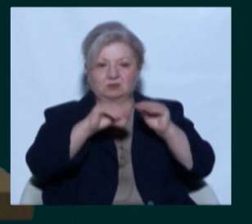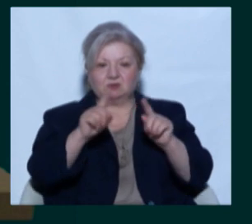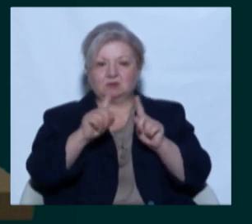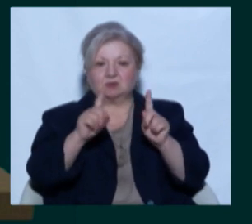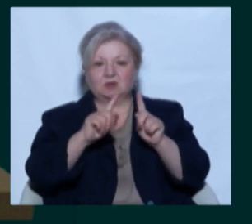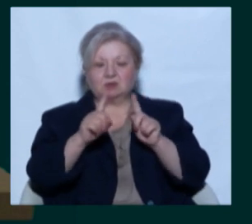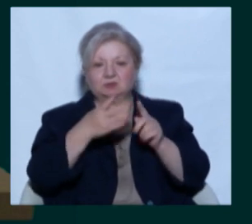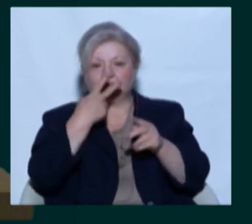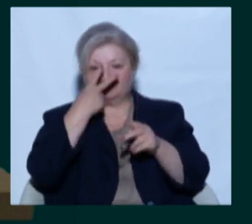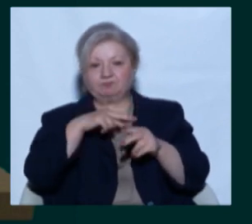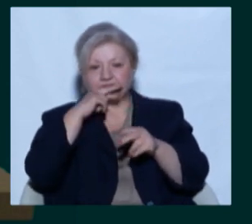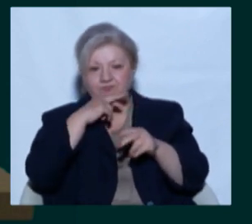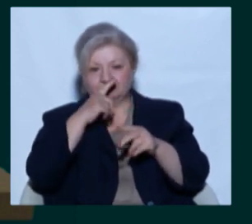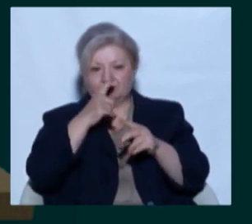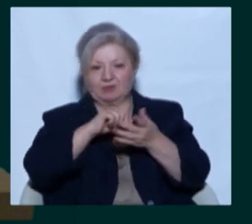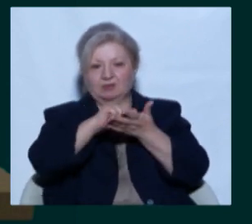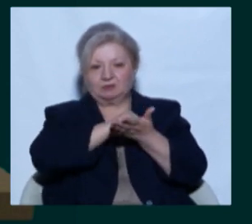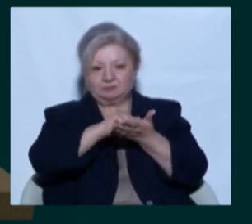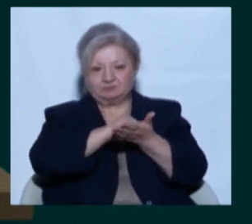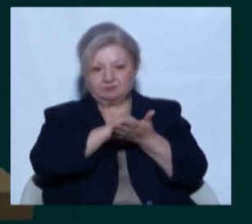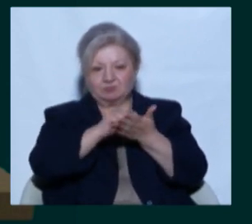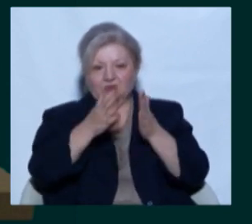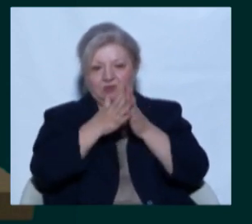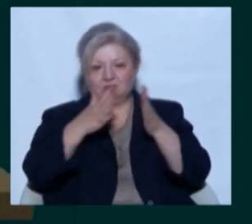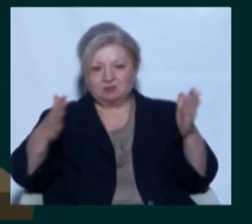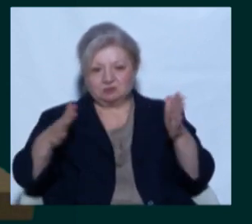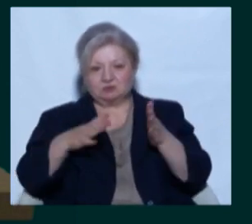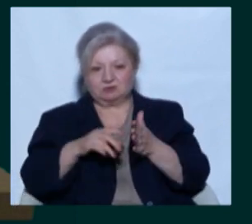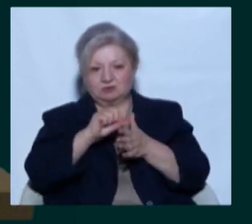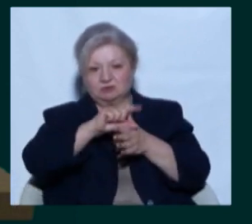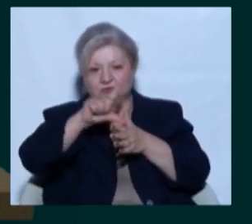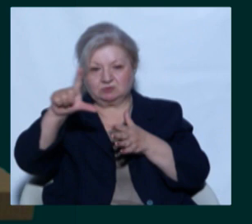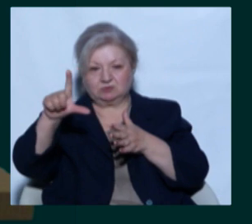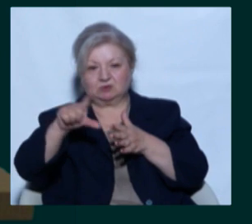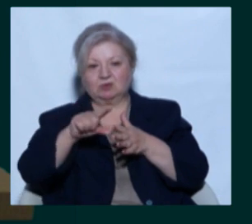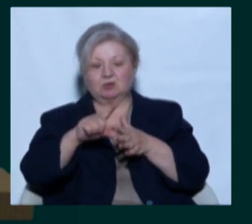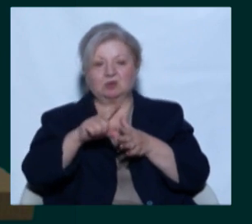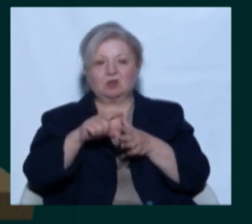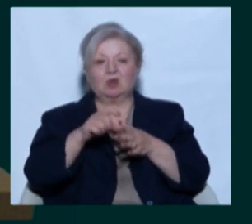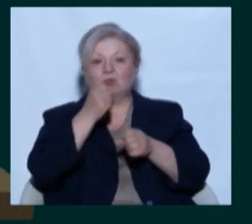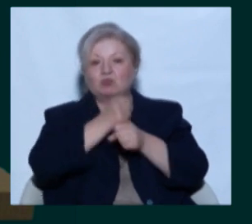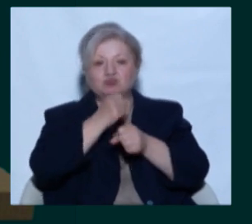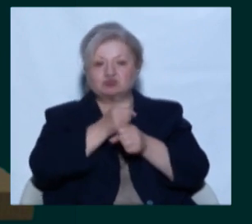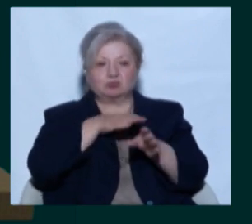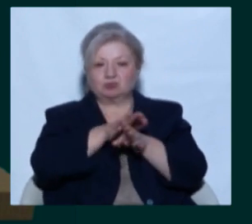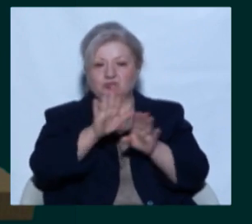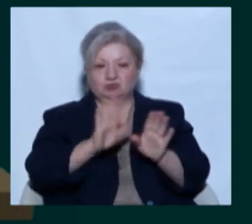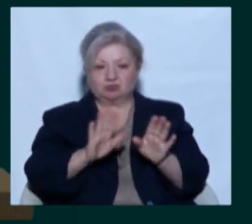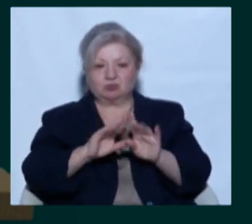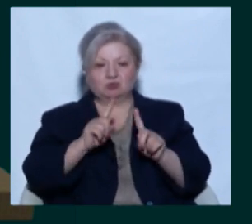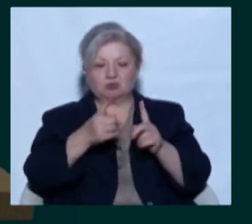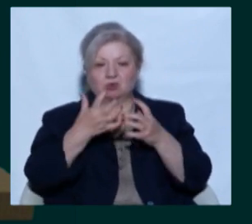და რაღაცა თუ აკვირდებით, ხახუნის ძალაც იზრდება ამასთან ერთად, ჯერჯერობით მუშაობა არ სრულდება, იმიტომ რომ სხეული